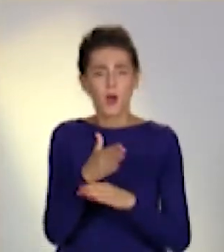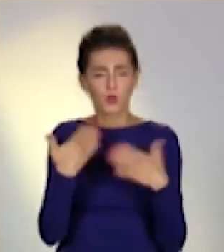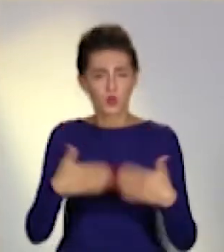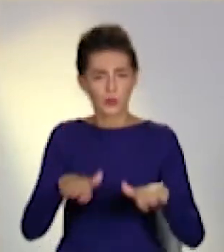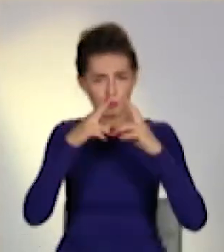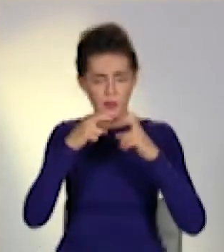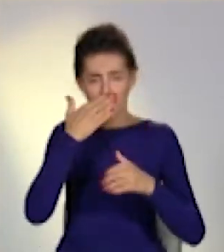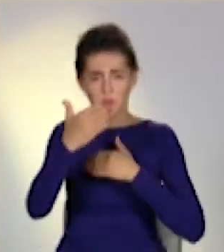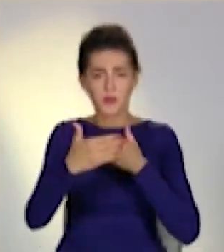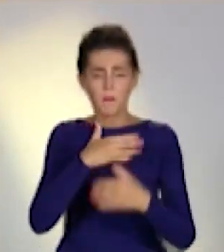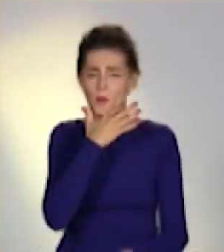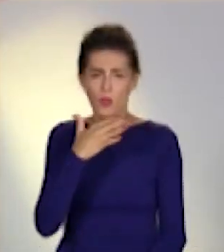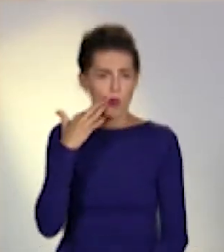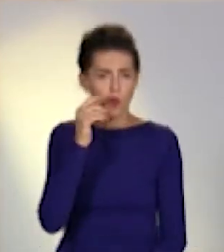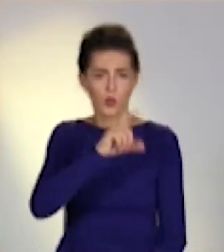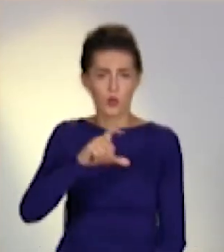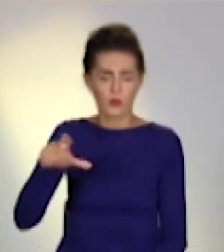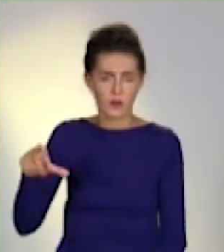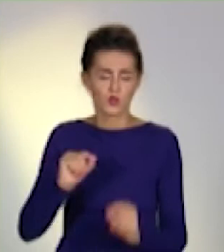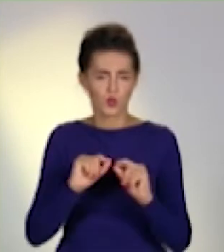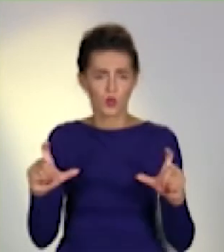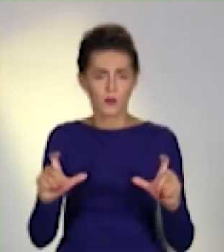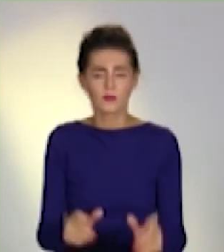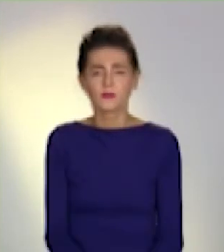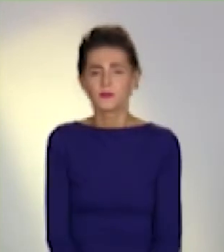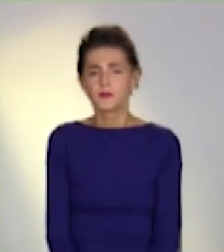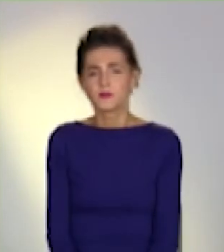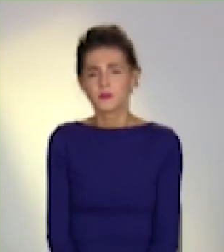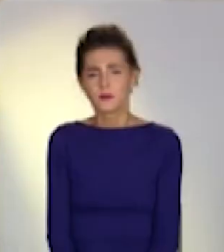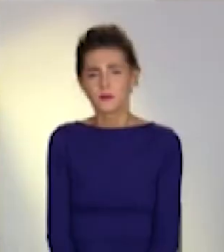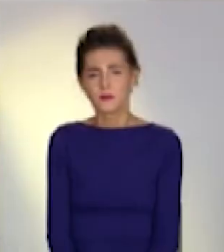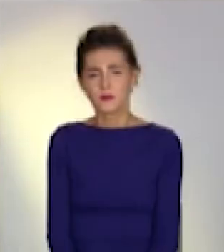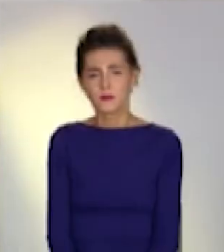пройшли вже близько половини школярів. Максим Чумак, Сергій Чакригін, телеканал Донбас.